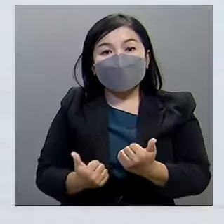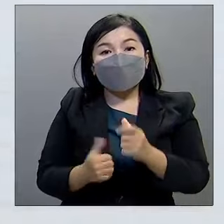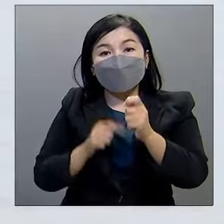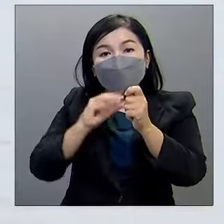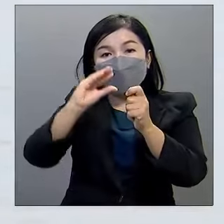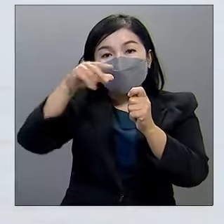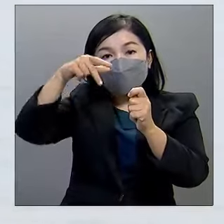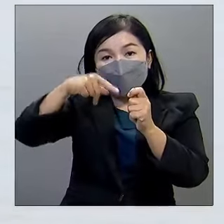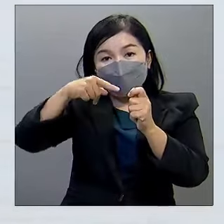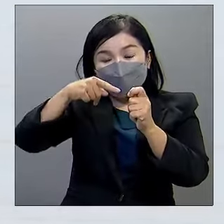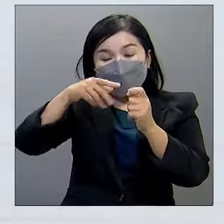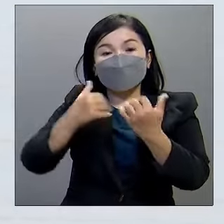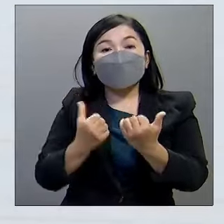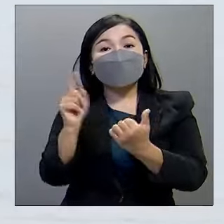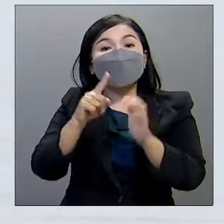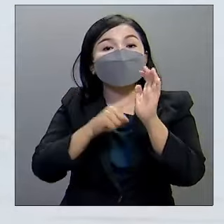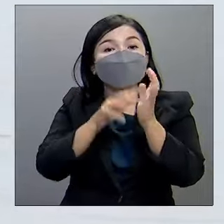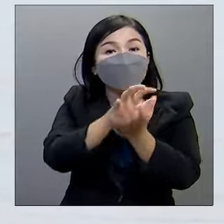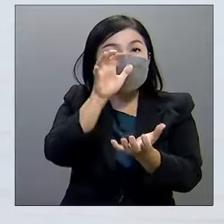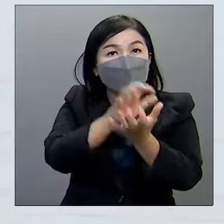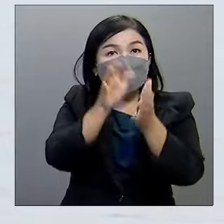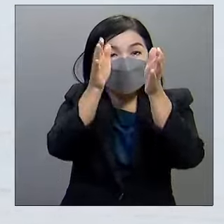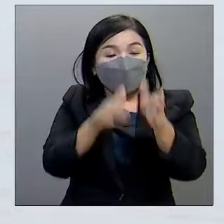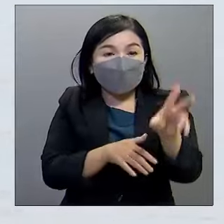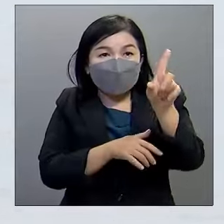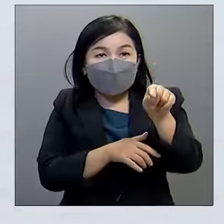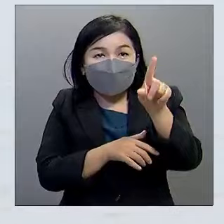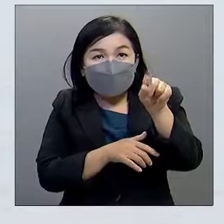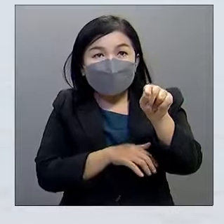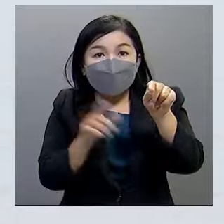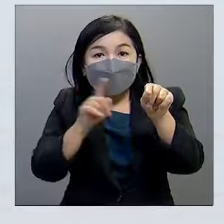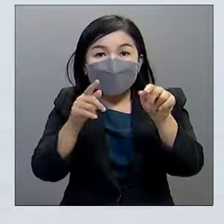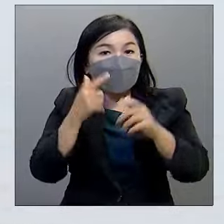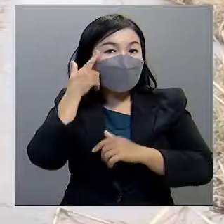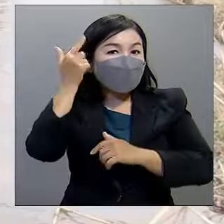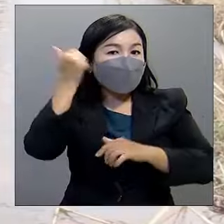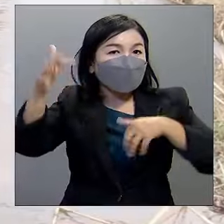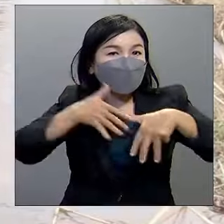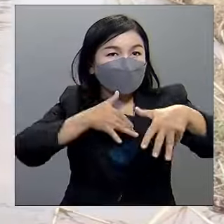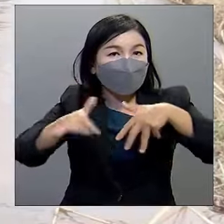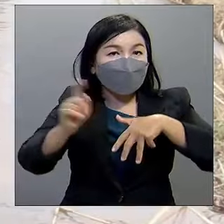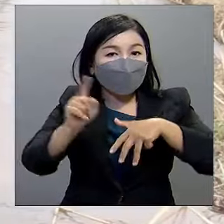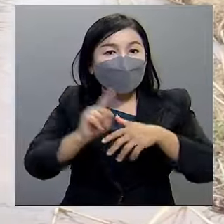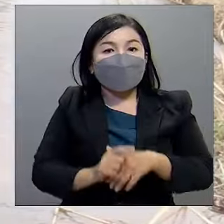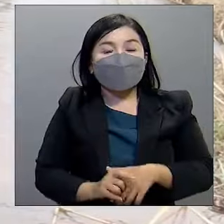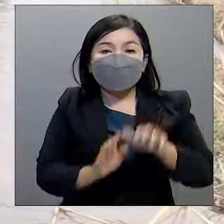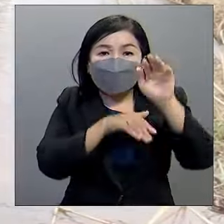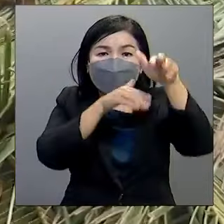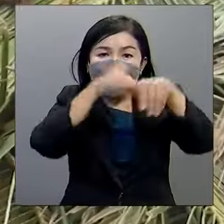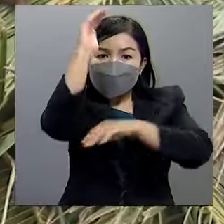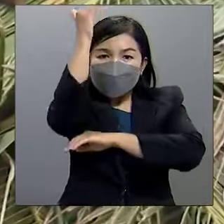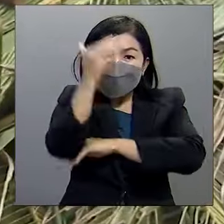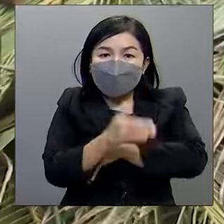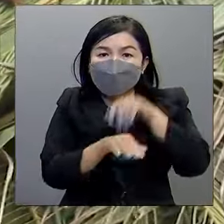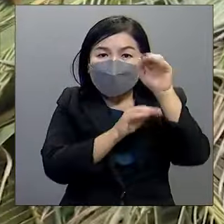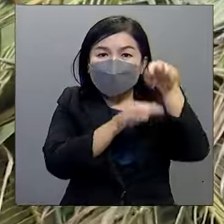พิจิตรค่ะที่พี่น้องชาวบ้านกว่า20คนนะคะได้นำเอาภูมิปัญญาชาวบ้านค่ะโดยเอานำทางมะพร้าวเนี่ยที่หา